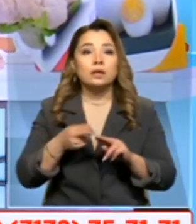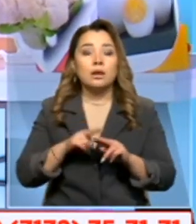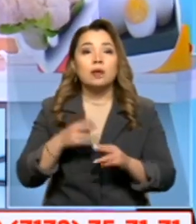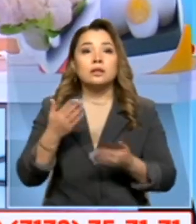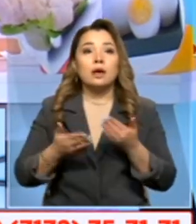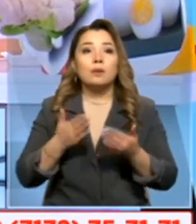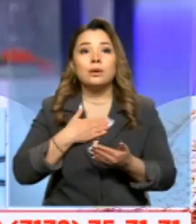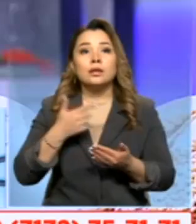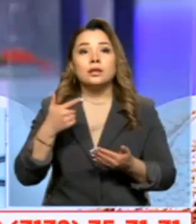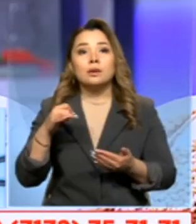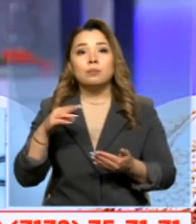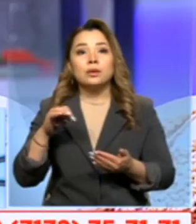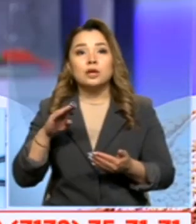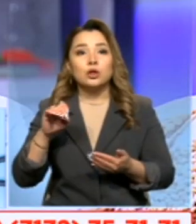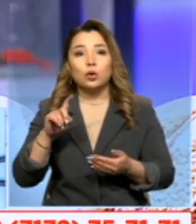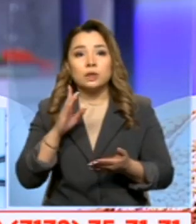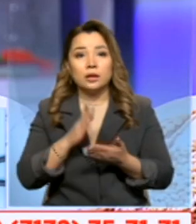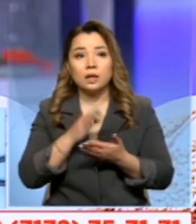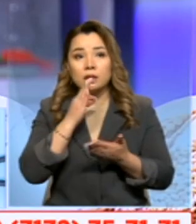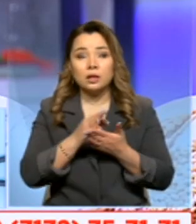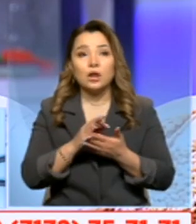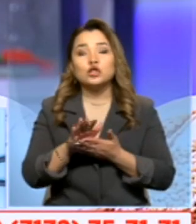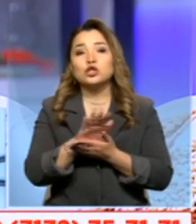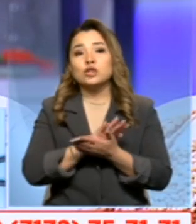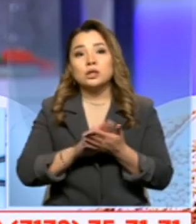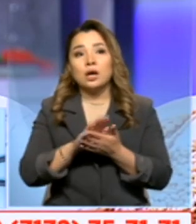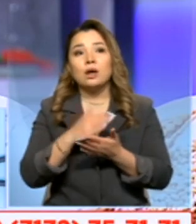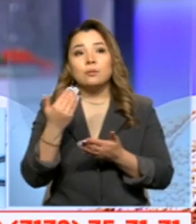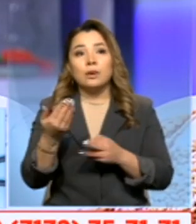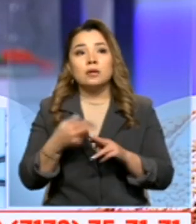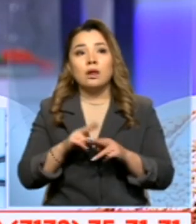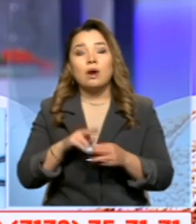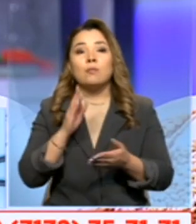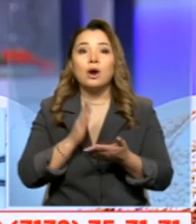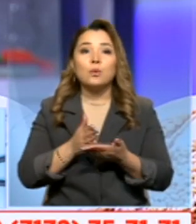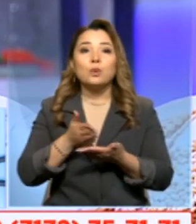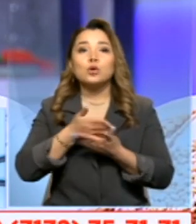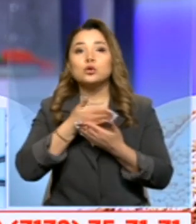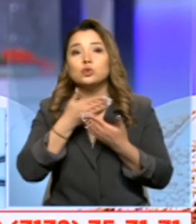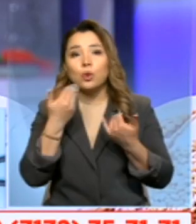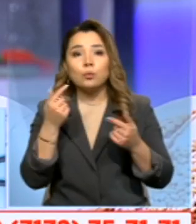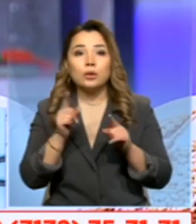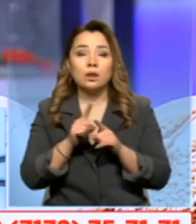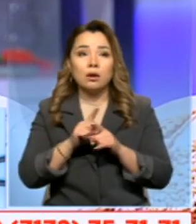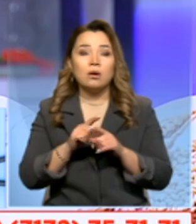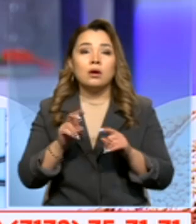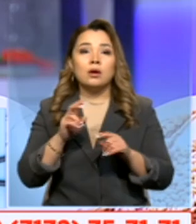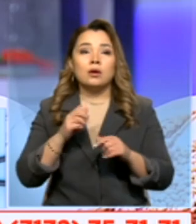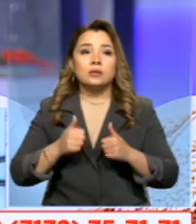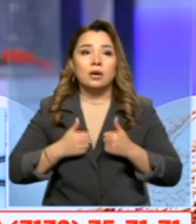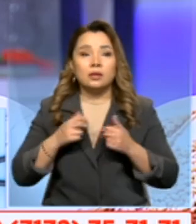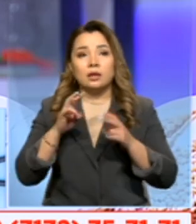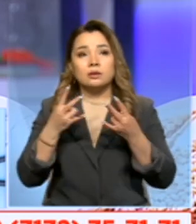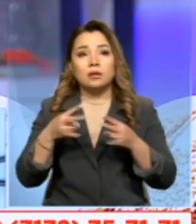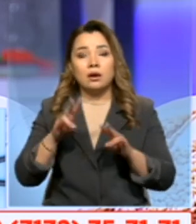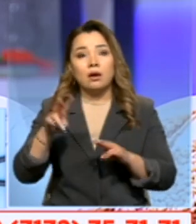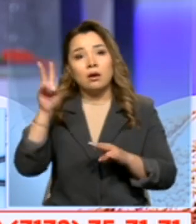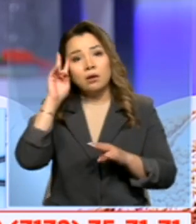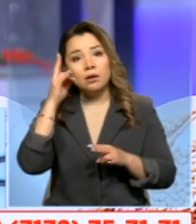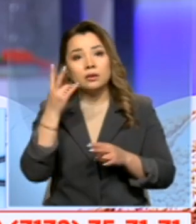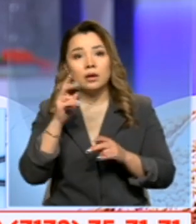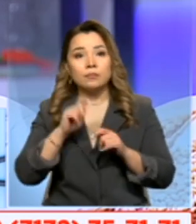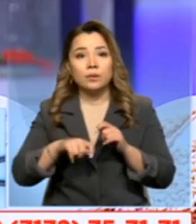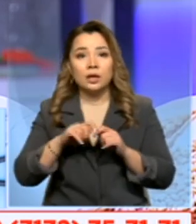бізде осында гипотиреоз болып тұрса, ешқандай бүйтіп бар ма, жоқ па деп бүйтіп палашудың қажеті жоқ. Анализ мочина